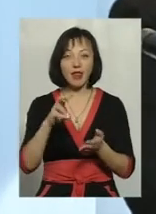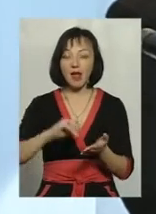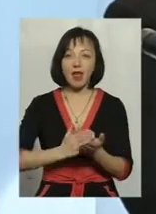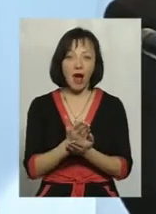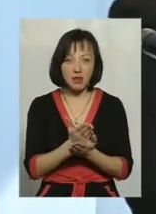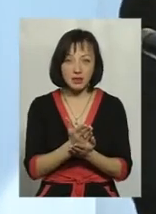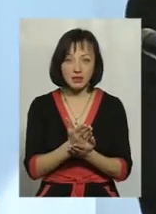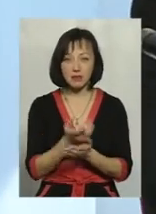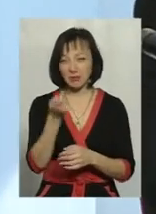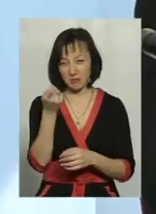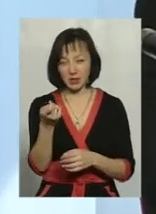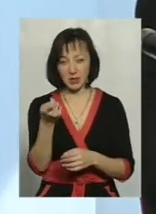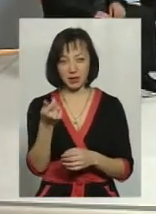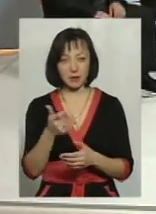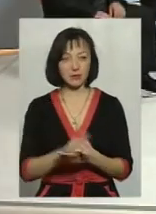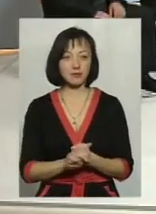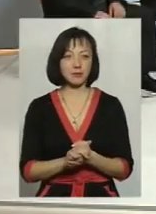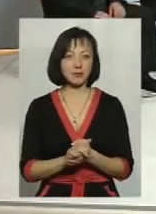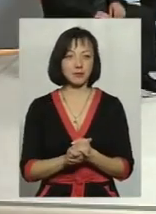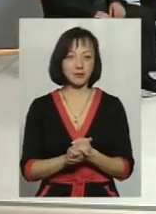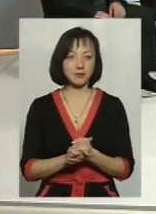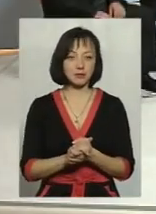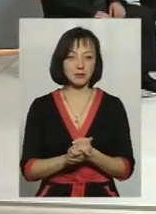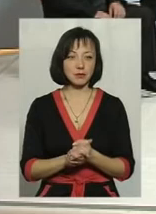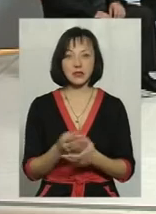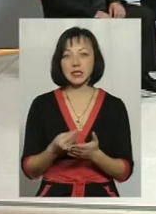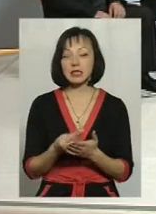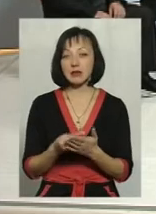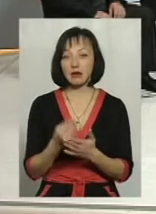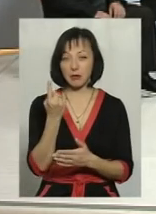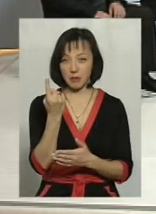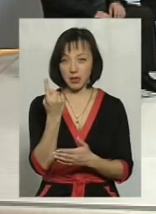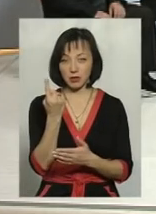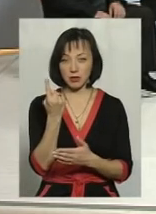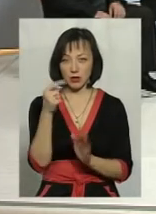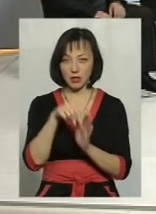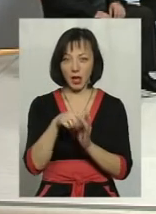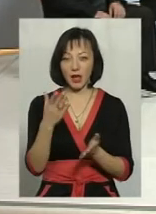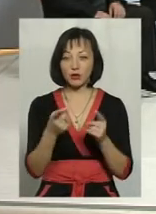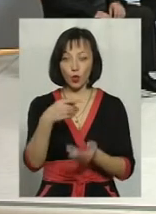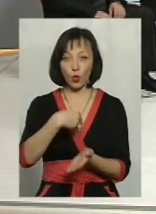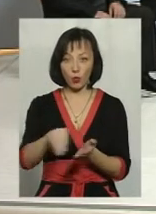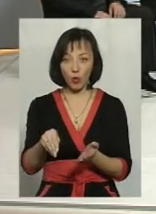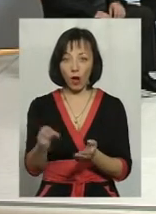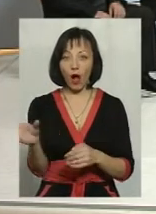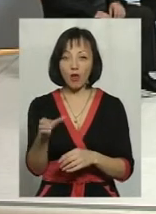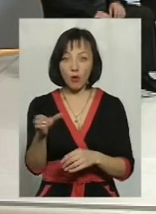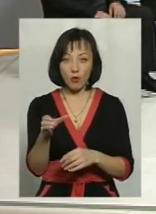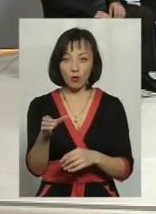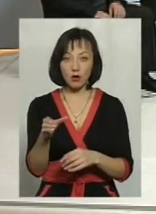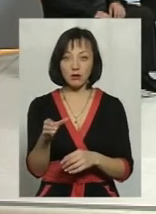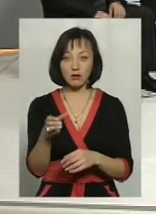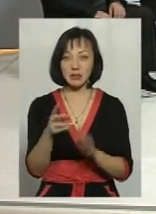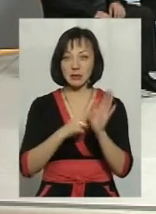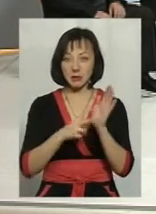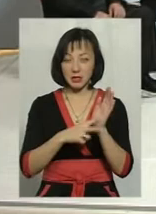неякісний алкоголь, мізерна. Мізерна. Ціна – перша ознака. Якщо ти купуєш алкоголь, ту ж саму горілку,